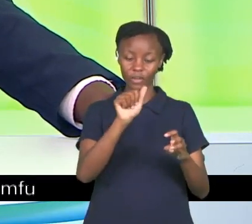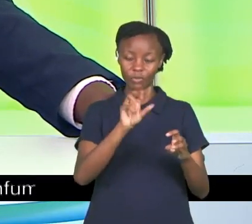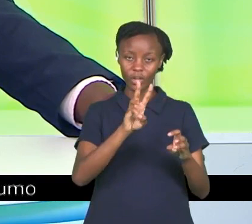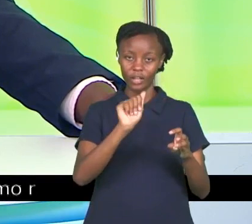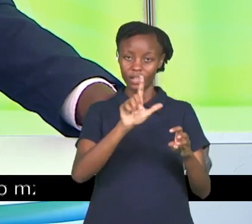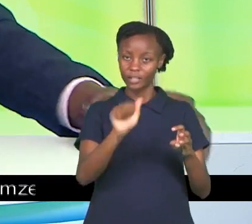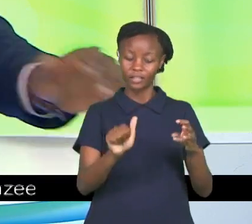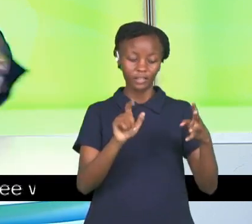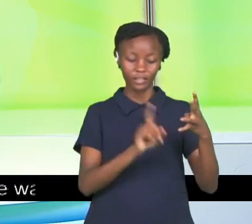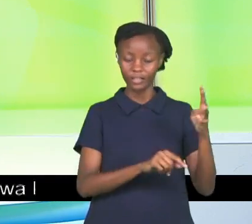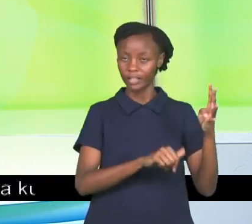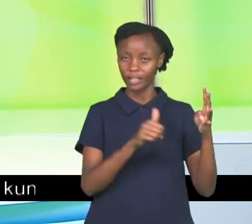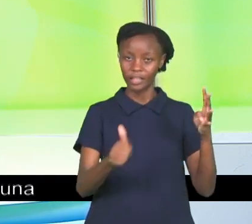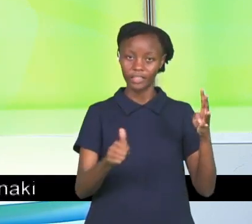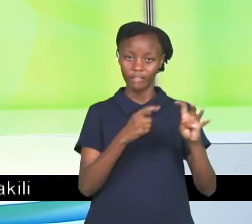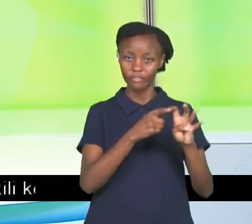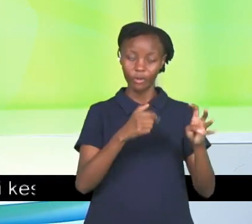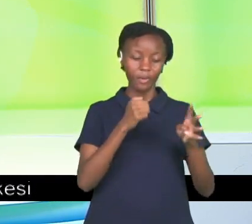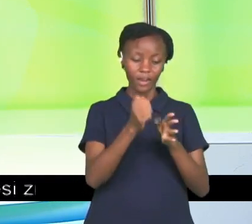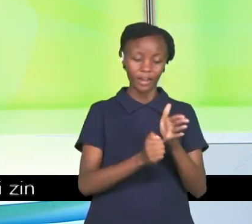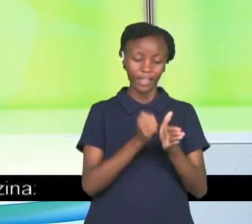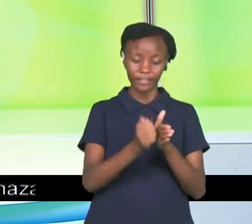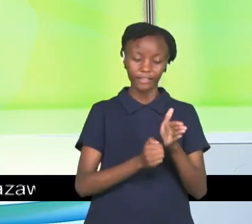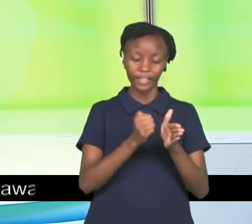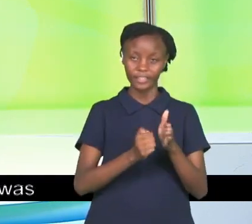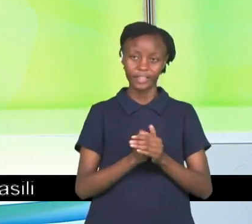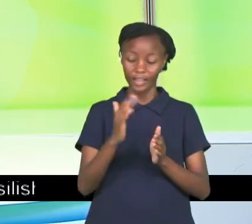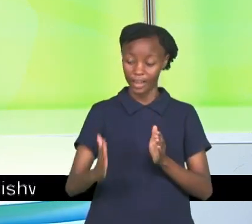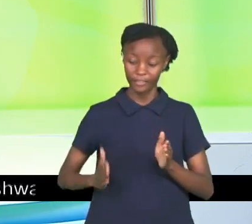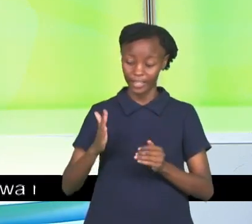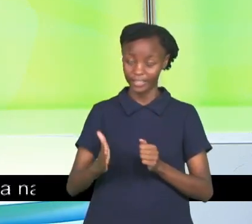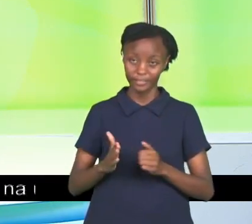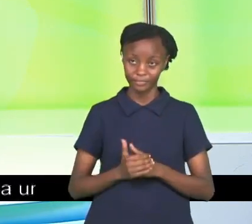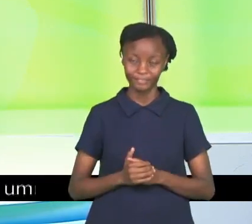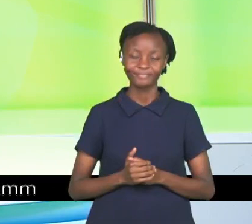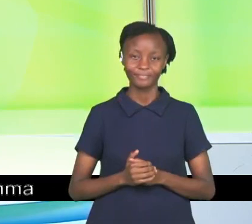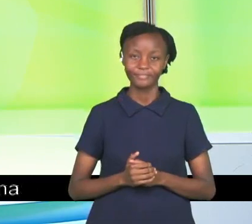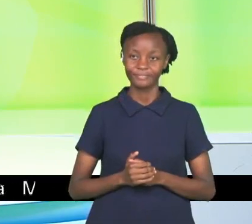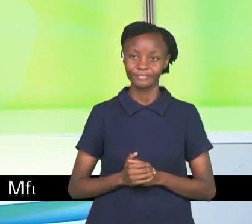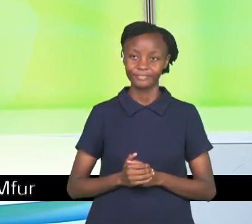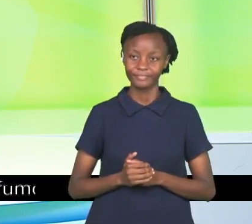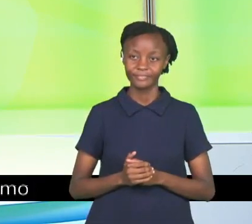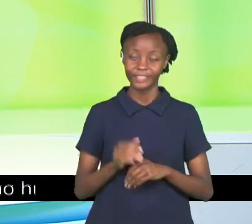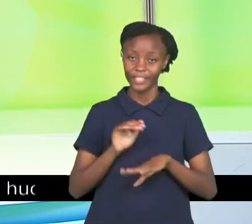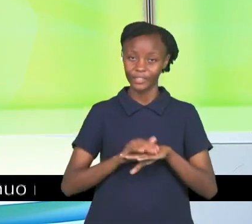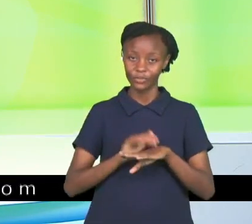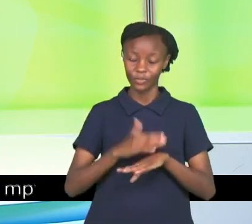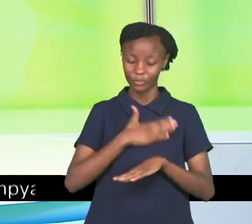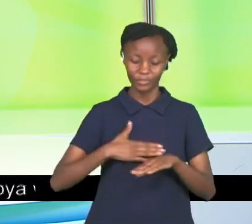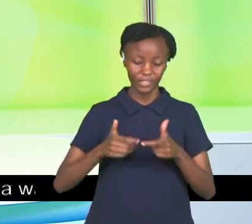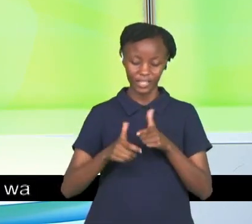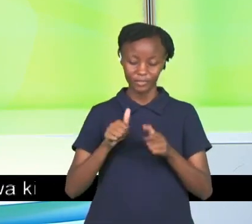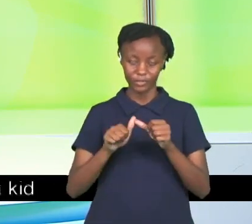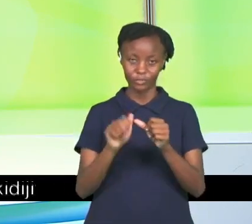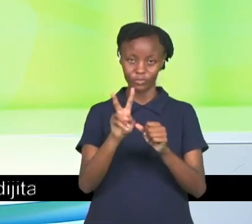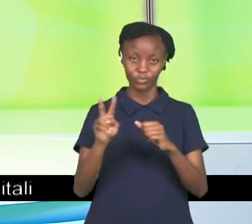Barasa kutoka maeneo ya Naivasha nadhani anasema natazama pamoja na mke wake. Sema nasi kupitia njia rafa ya